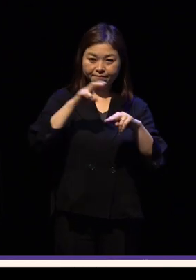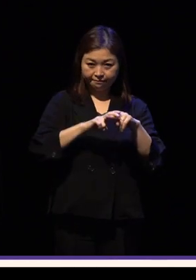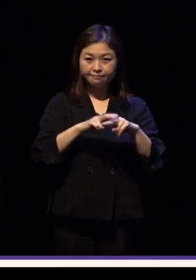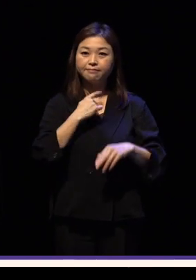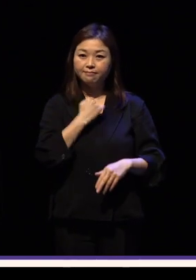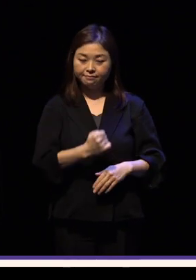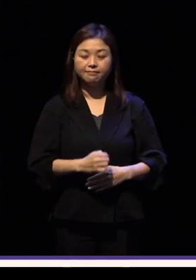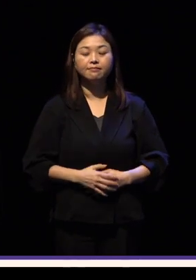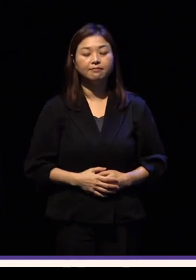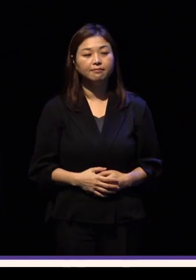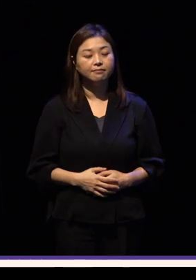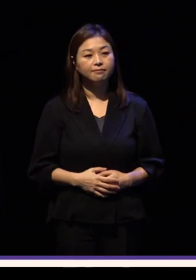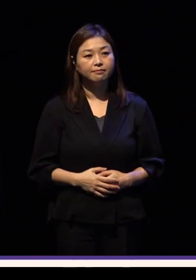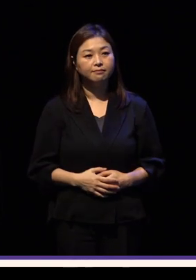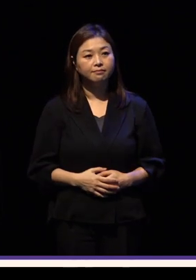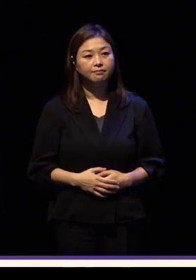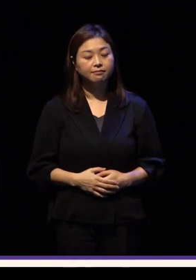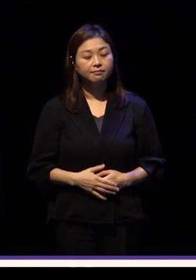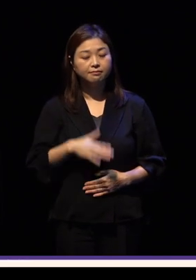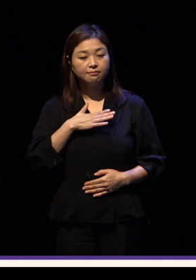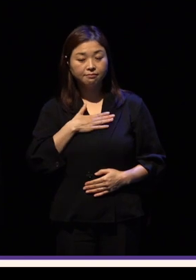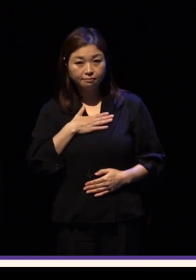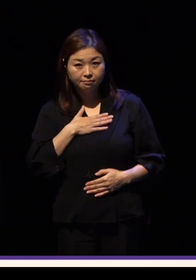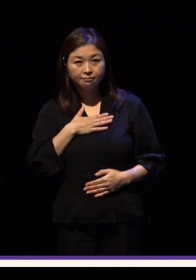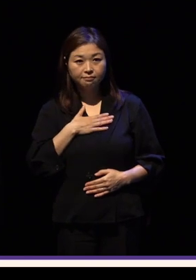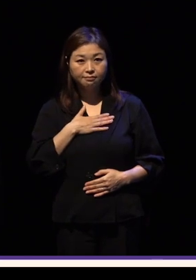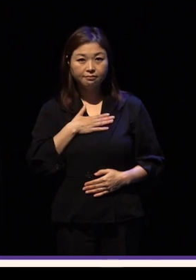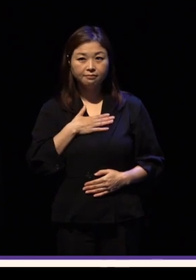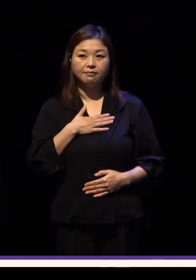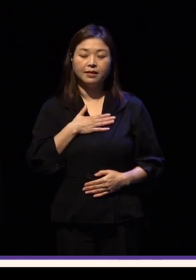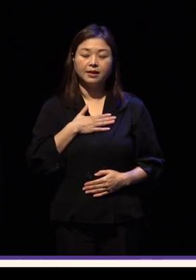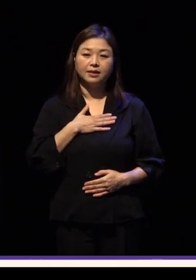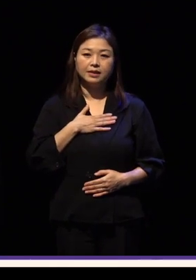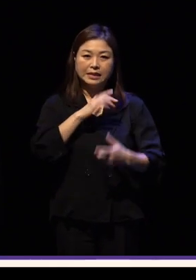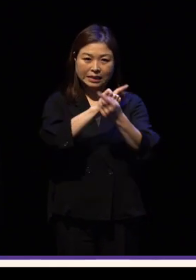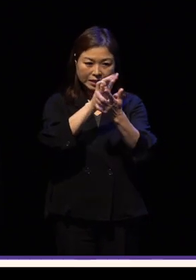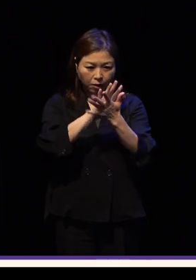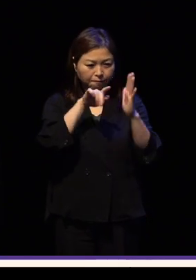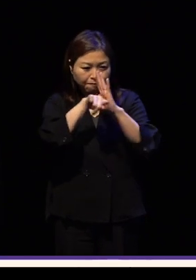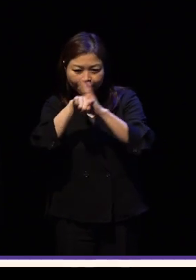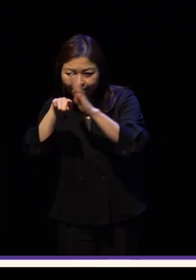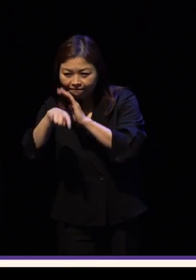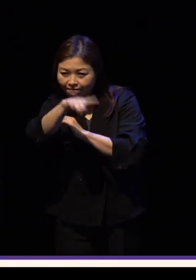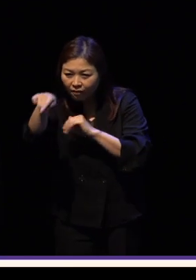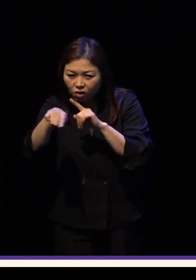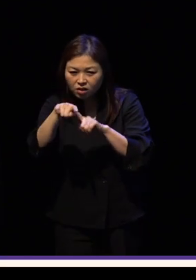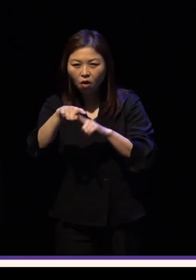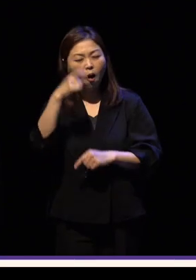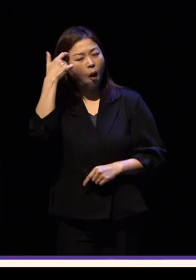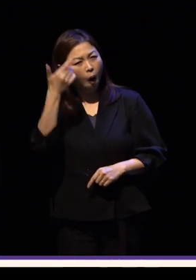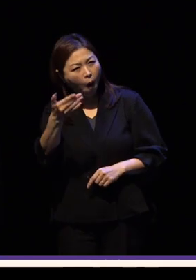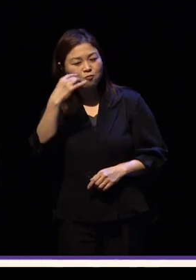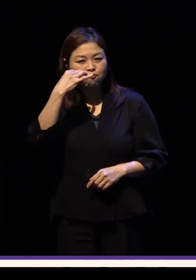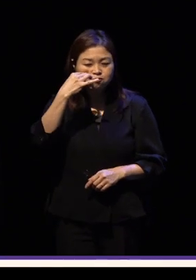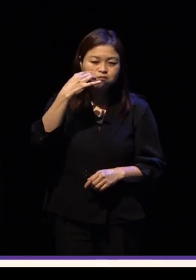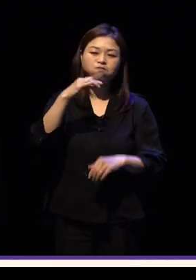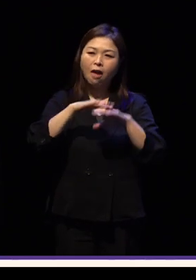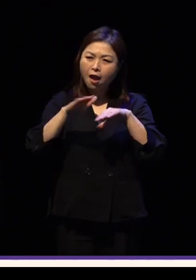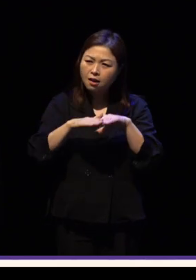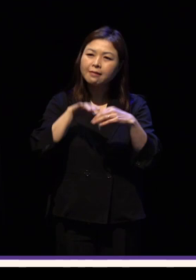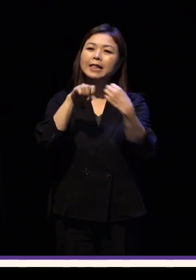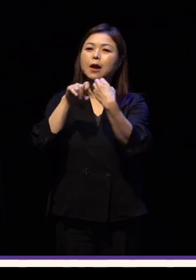했는데요. 저는 처음부터 현장에 답이 있다라고 하는 생각을 가지고